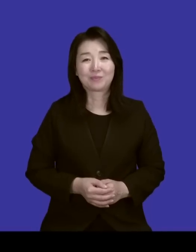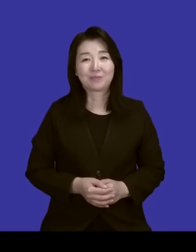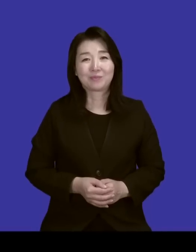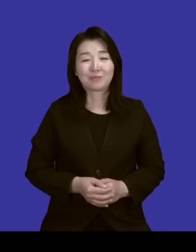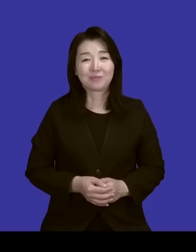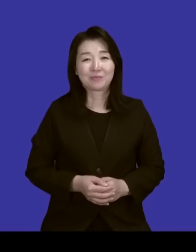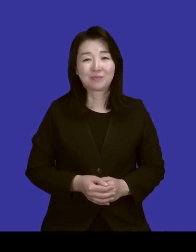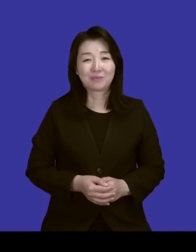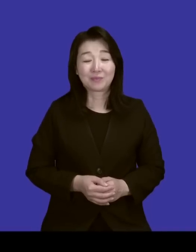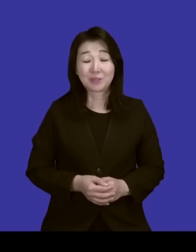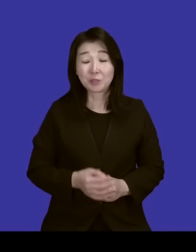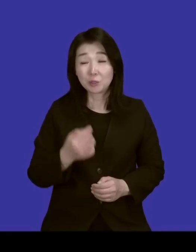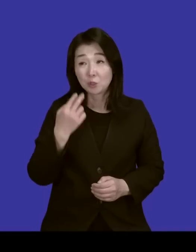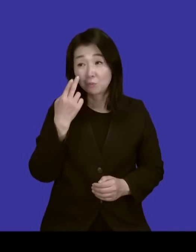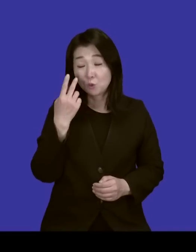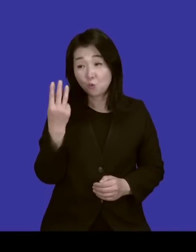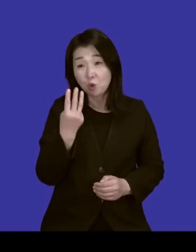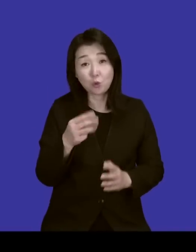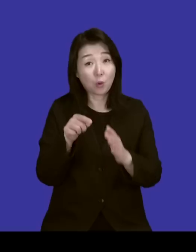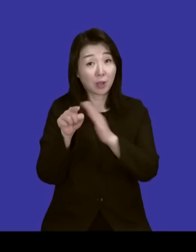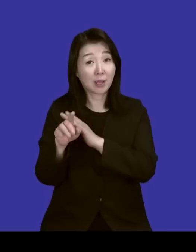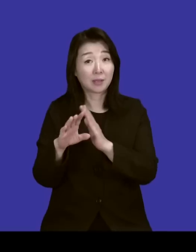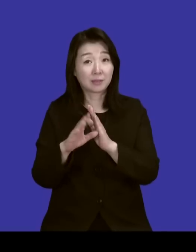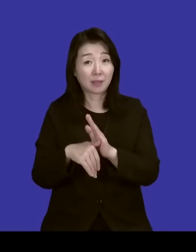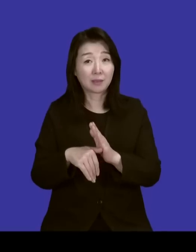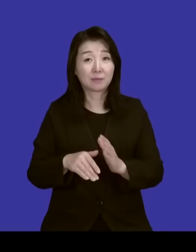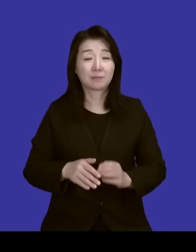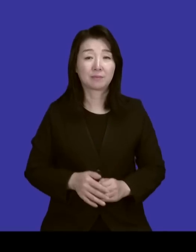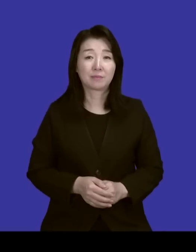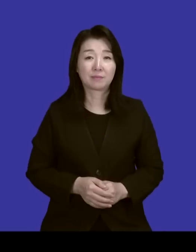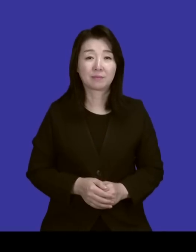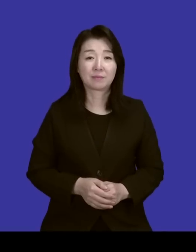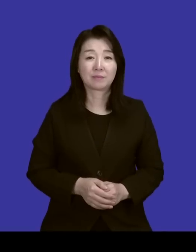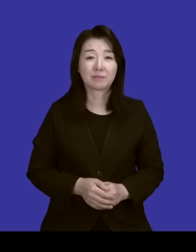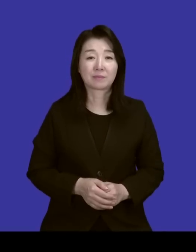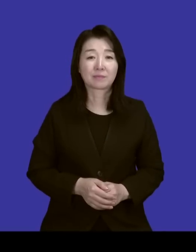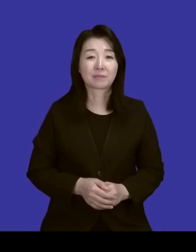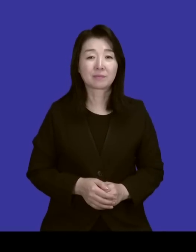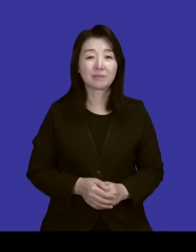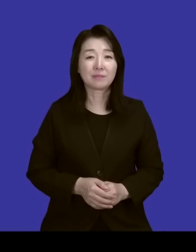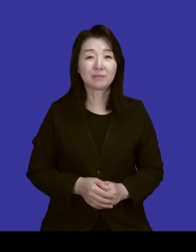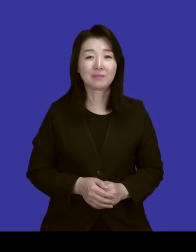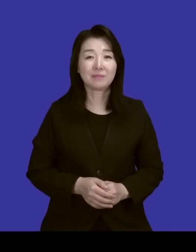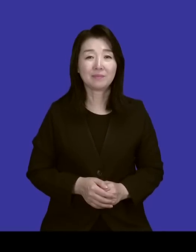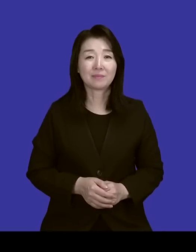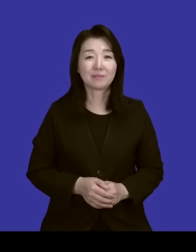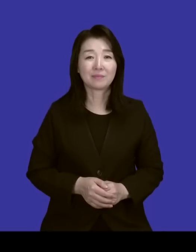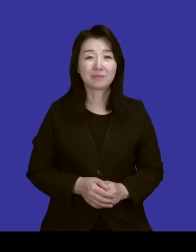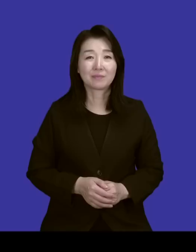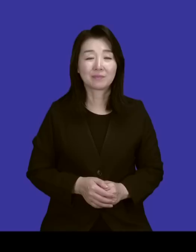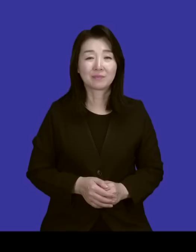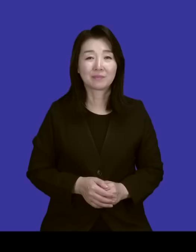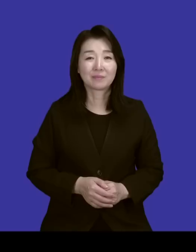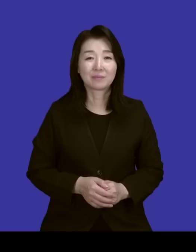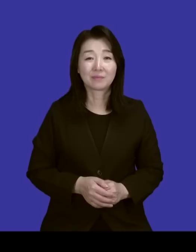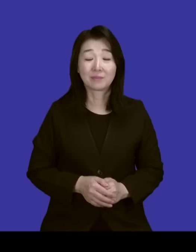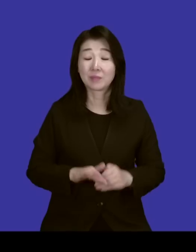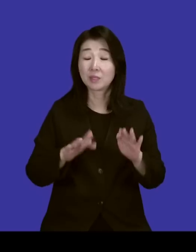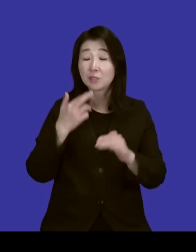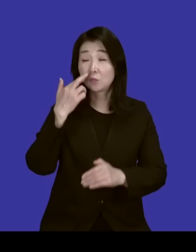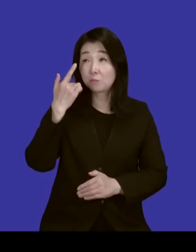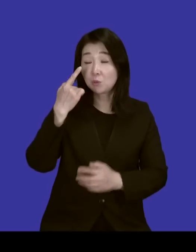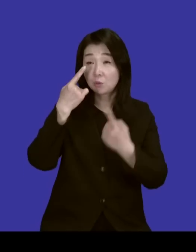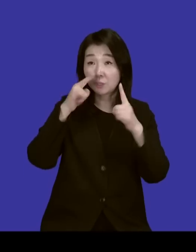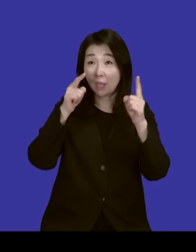거기 갔을 때 예. 그때만 해도 그러니까 지금은 미국의